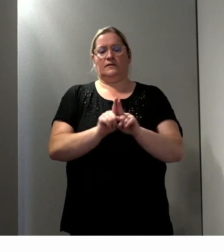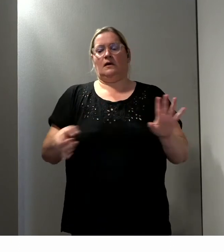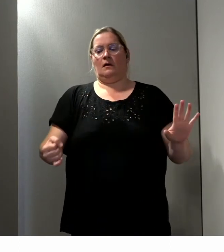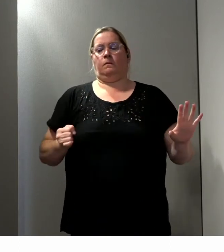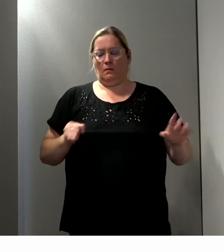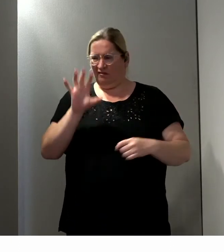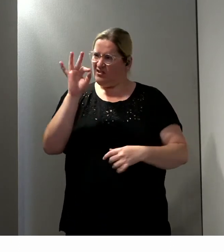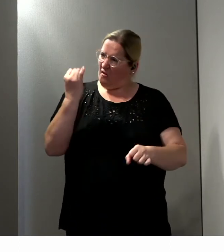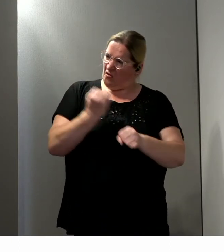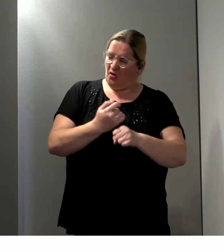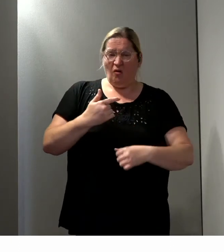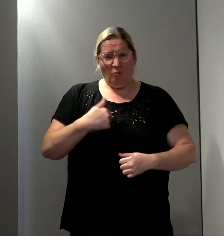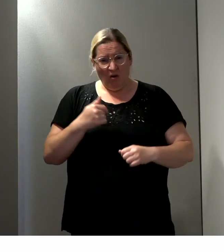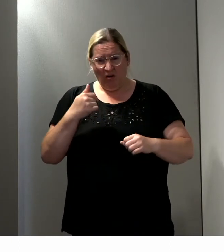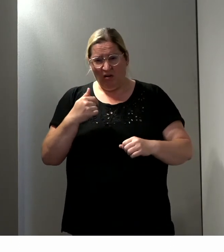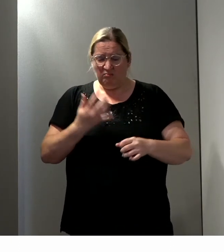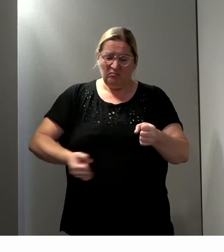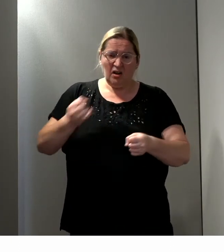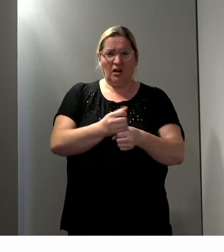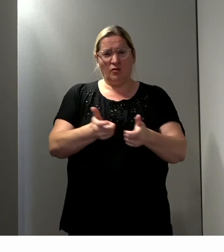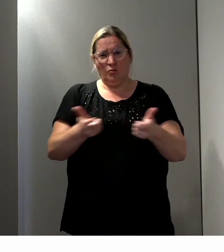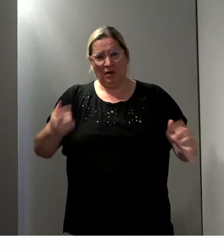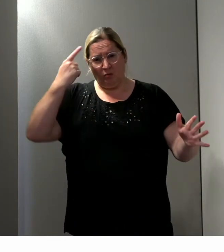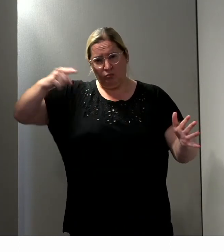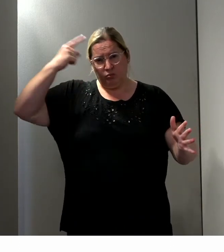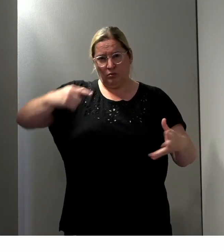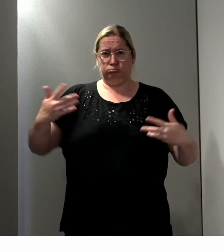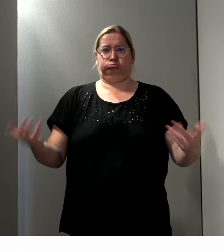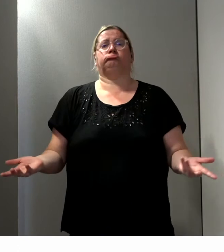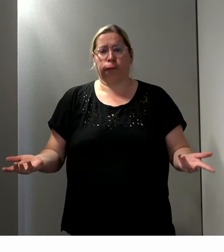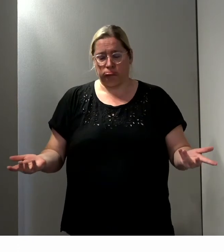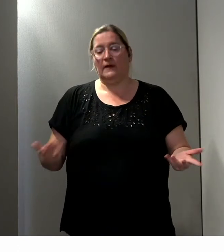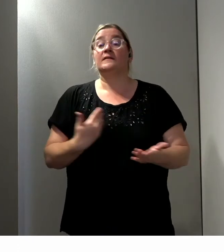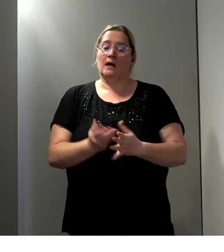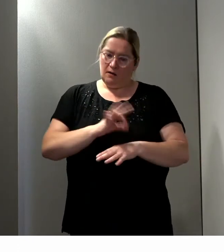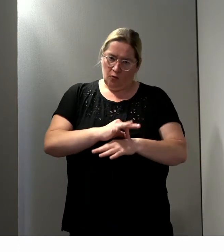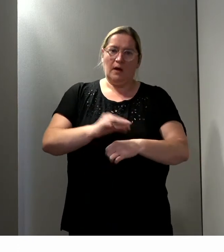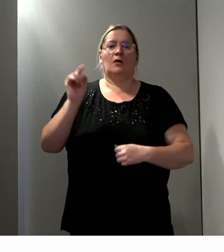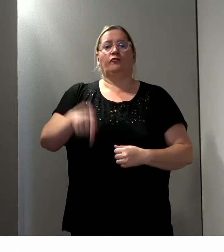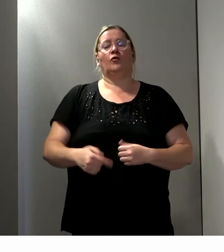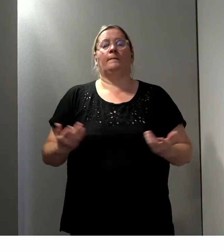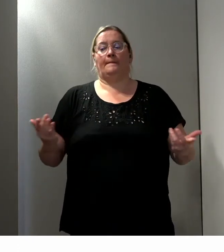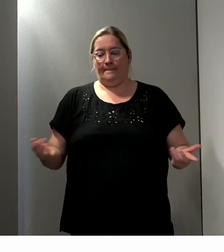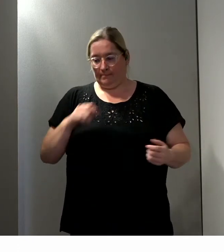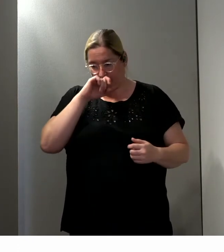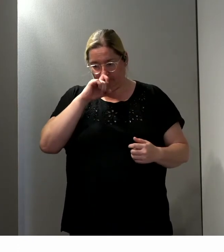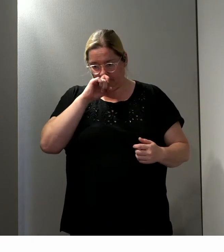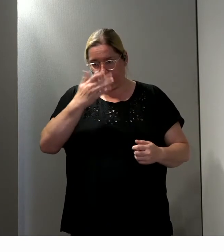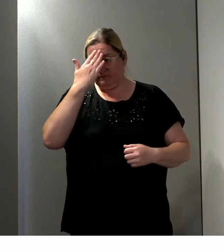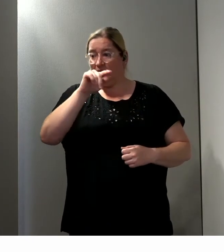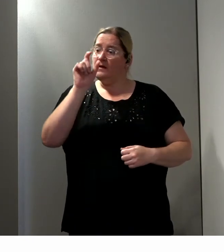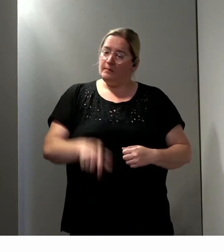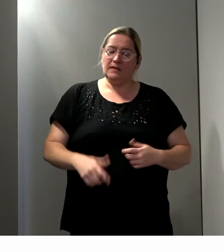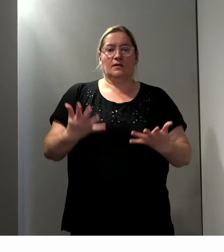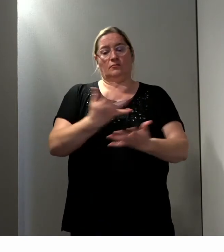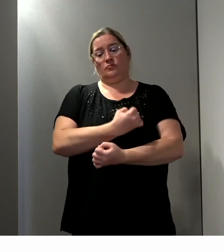à 50 ans, est-ce que vraiment je vais pouvoir me lancer dans une création d'entreprise ? Donc ça, c'est des choses qui doivent être accompagnées. Et notamment quand on est demandeur